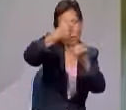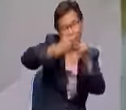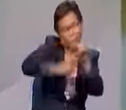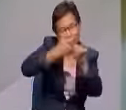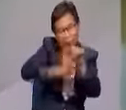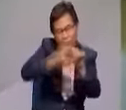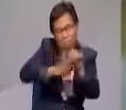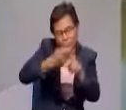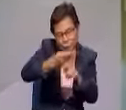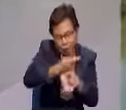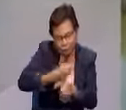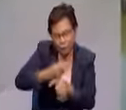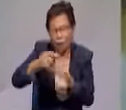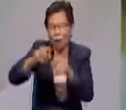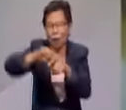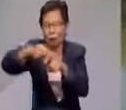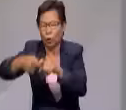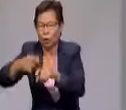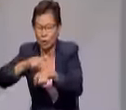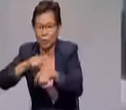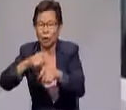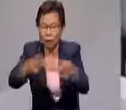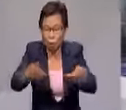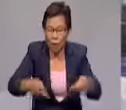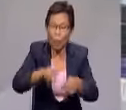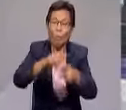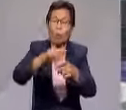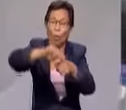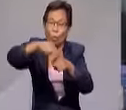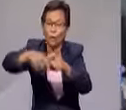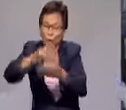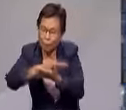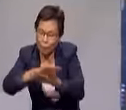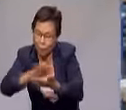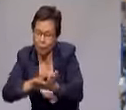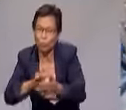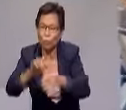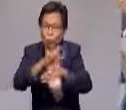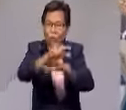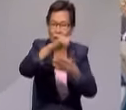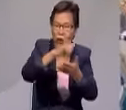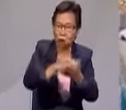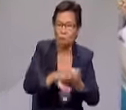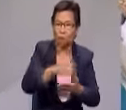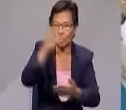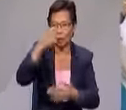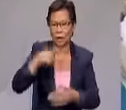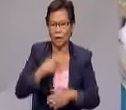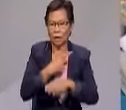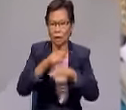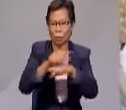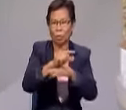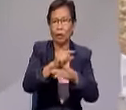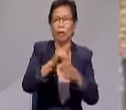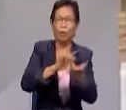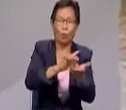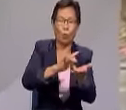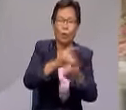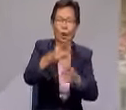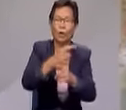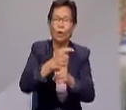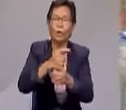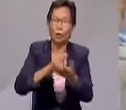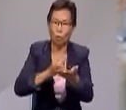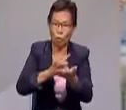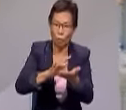kali kolam ternakan udang dibersihkan. Apa yang kita gunakan TCDO itulah. untuk ubat rawatan dia lah. Ini